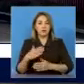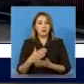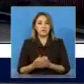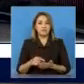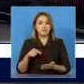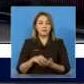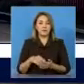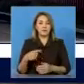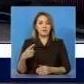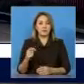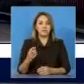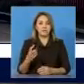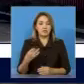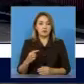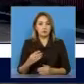улицы 1,5 километра.